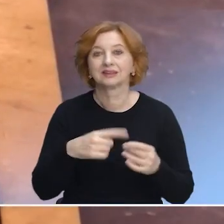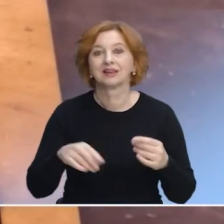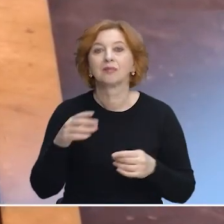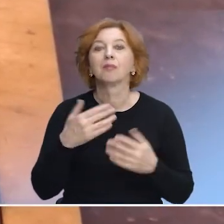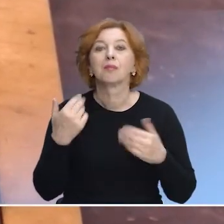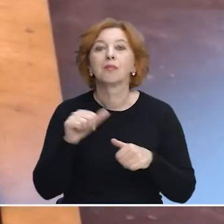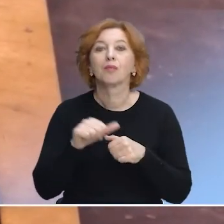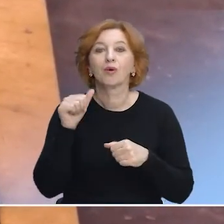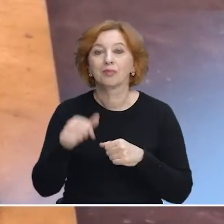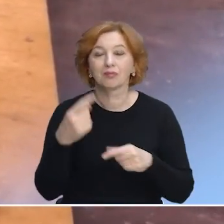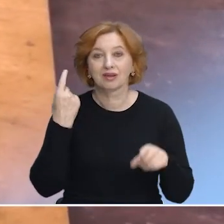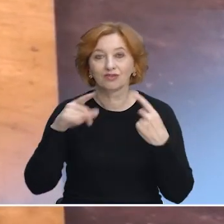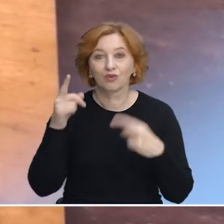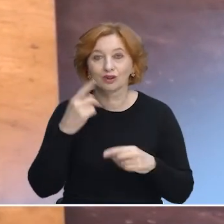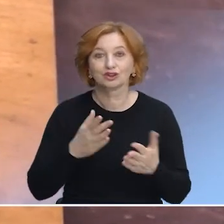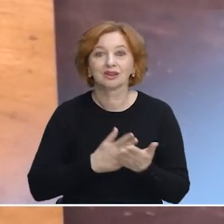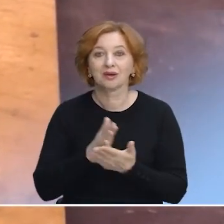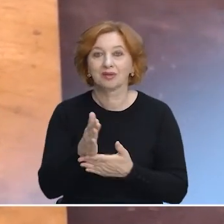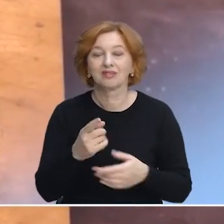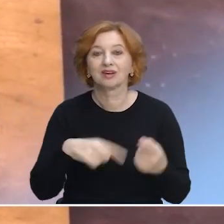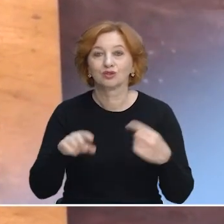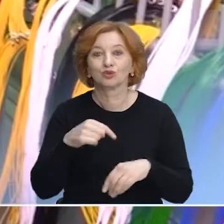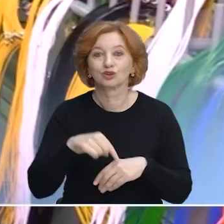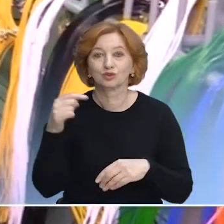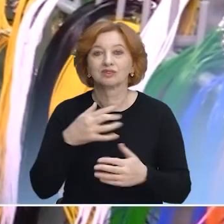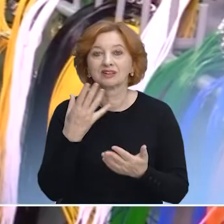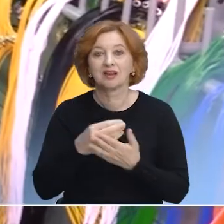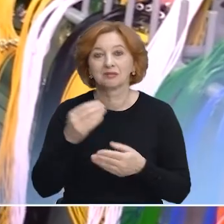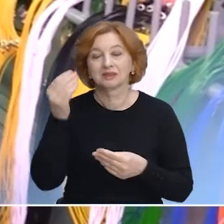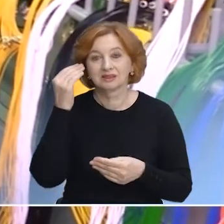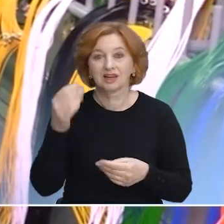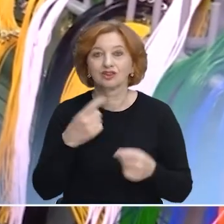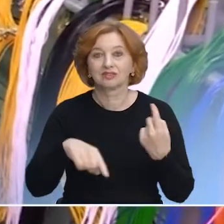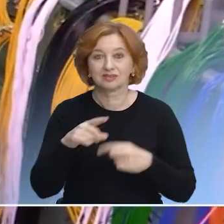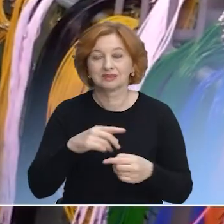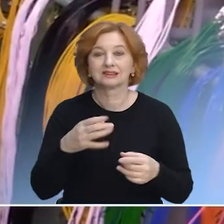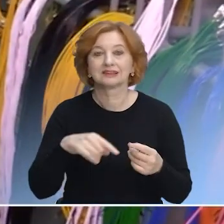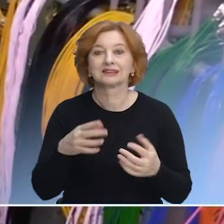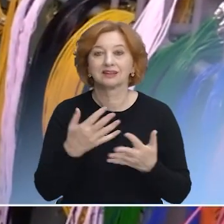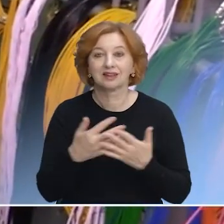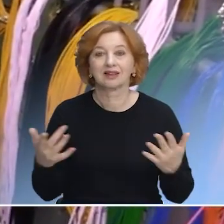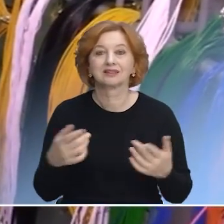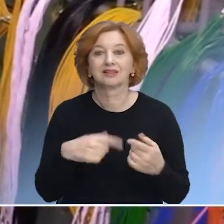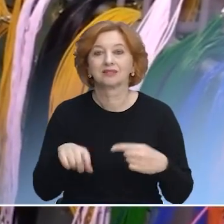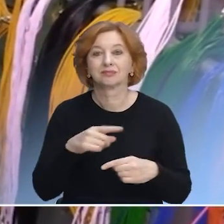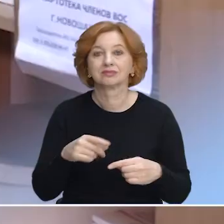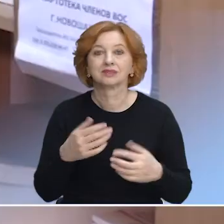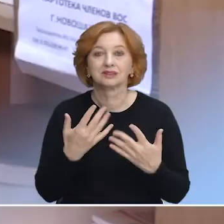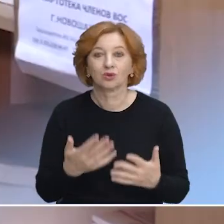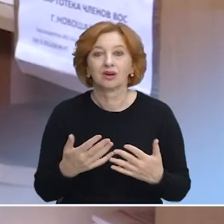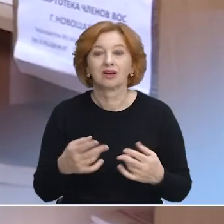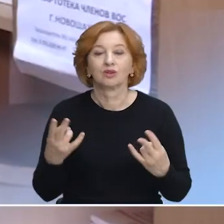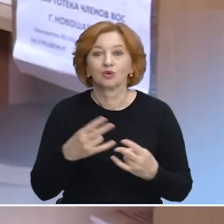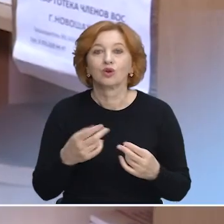помимо творческой направленности, любой человек желает чувствовать свою значимость в обществе и приносить ему пользу, а то есть трудиться.